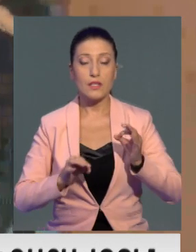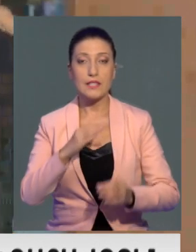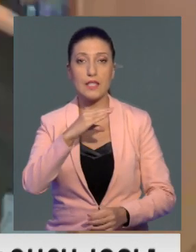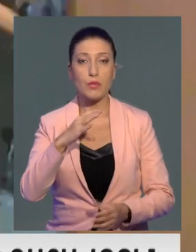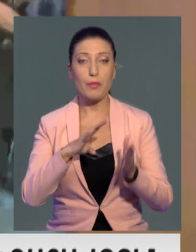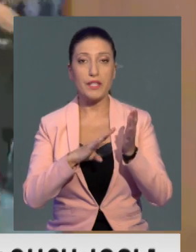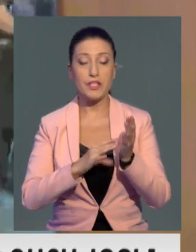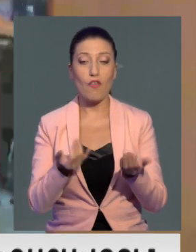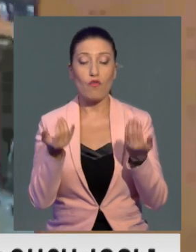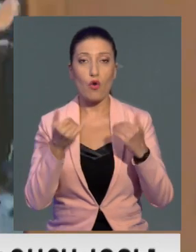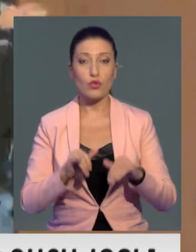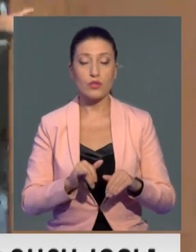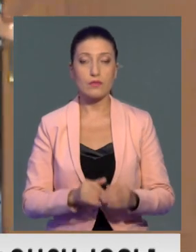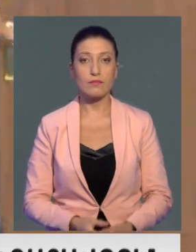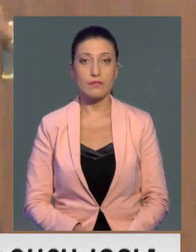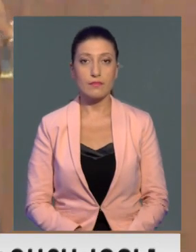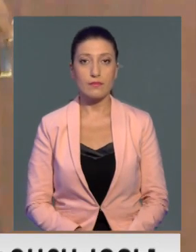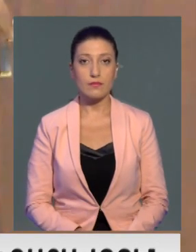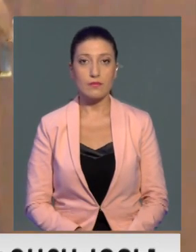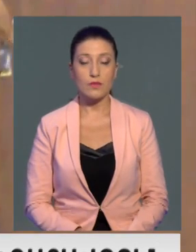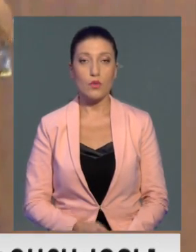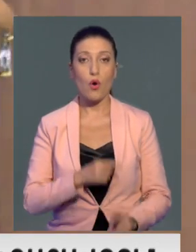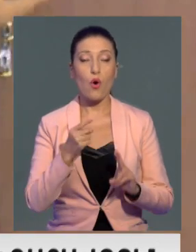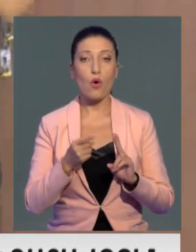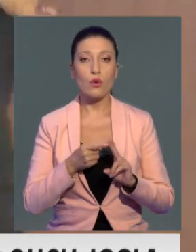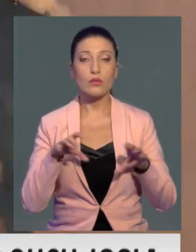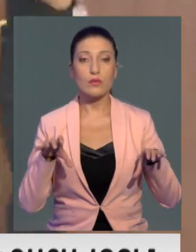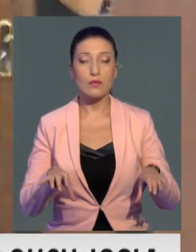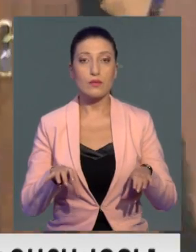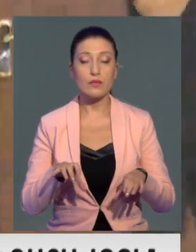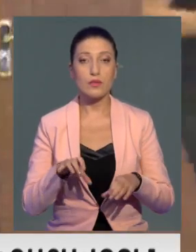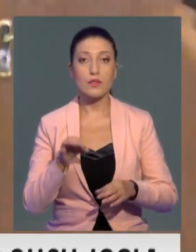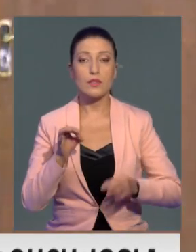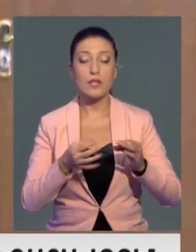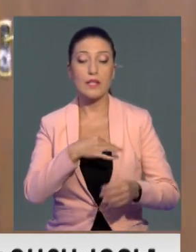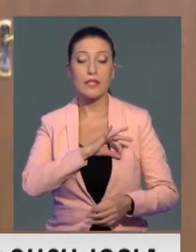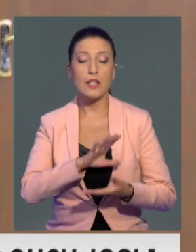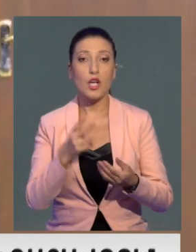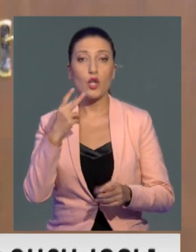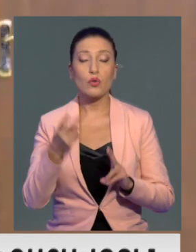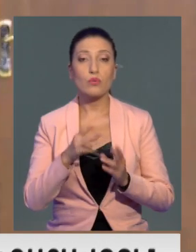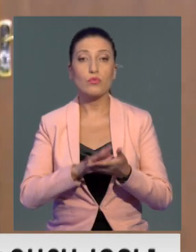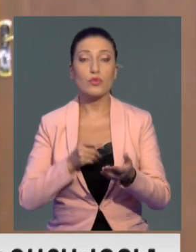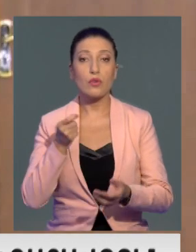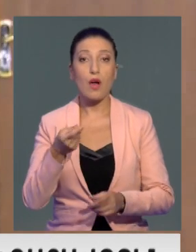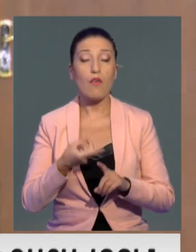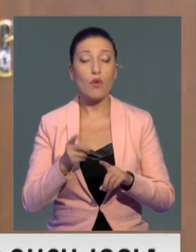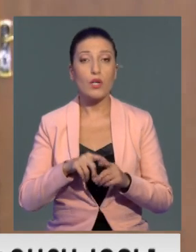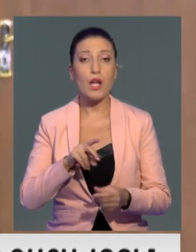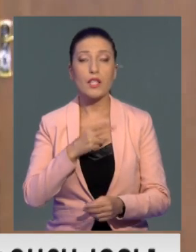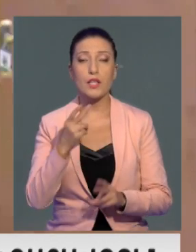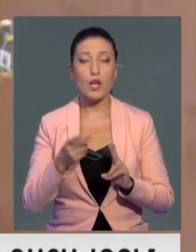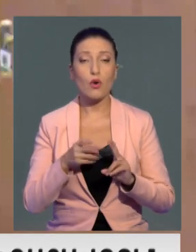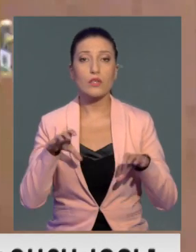որոշման հիման վրա դատար Քոչարյանի պաշտպանական խմբի ներկայացրած միջնորդությունը, որի համաձայն երկրորդ նախագահին պետք է